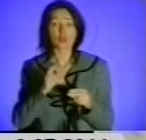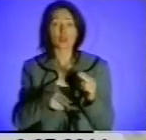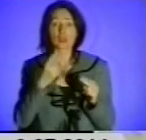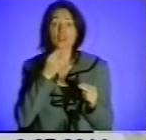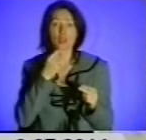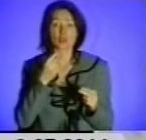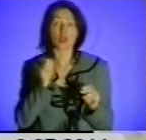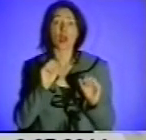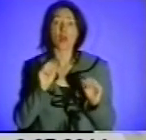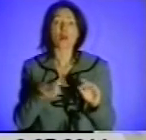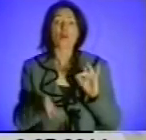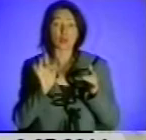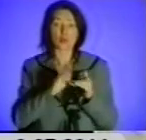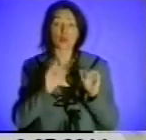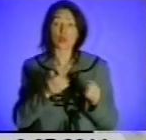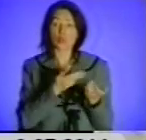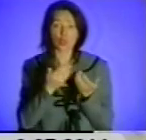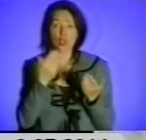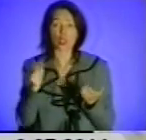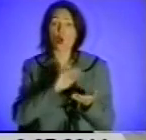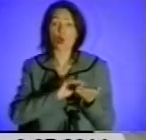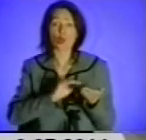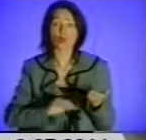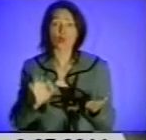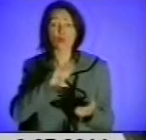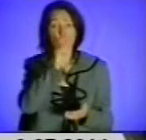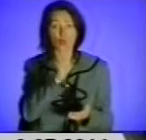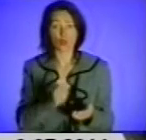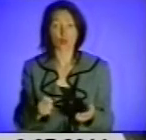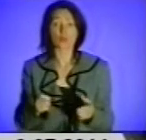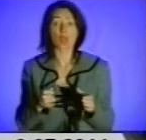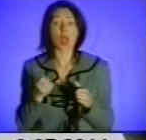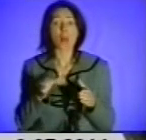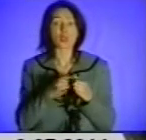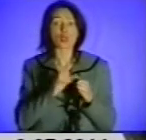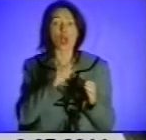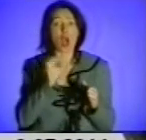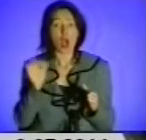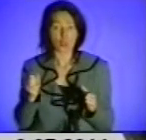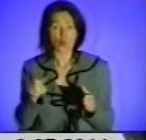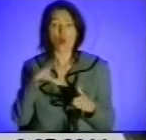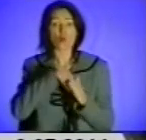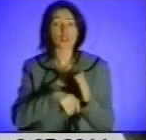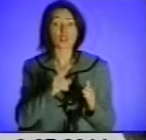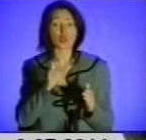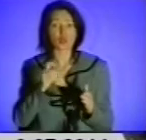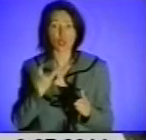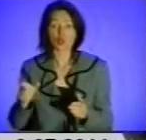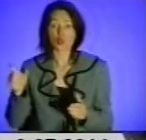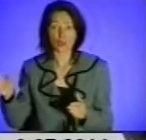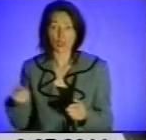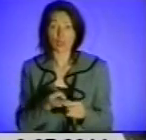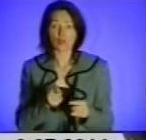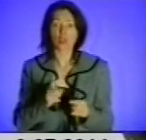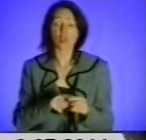війну». У зв'язку з тим, що батальйон «Азов» сформовано, а десятки й сотні чоловіків, які проходили вишкіл і сподівалися потрапити саме в